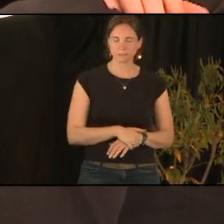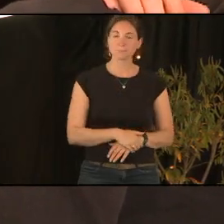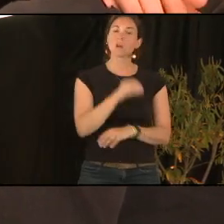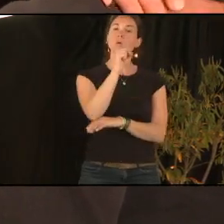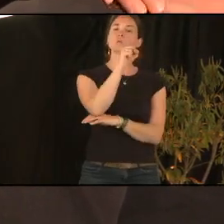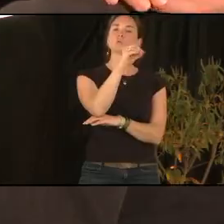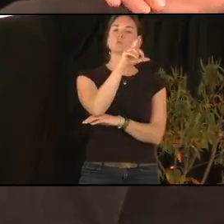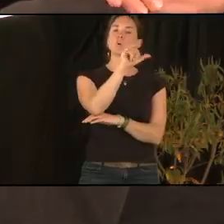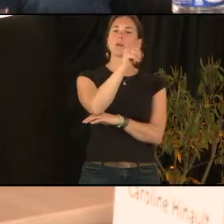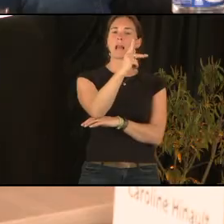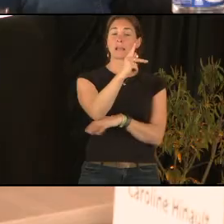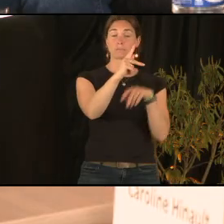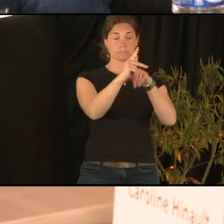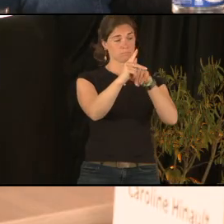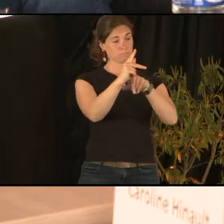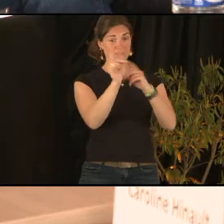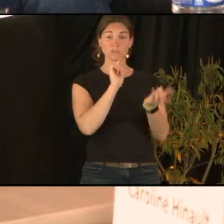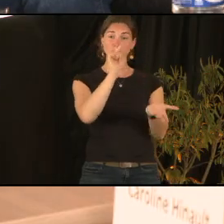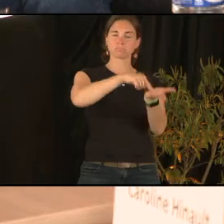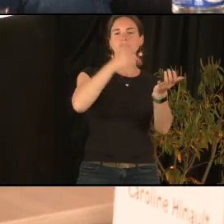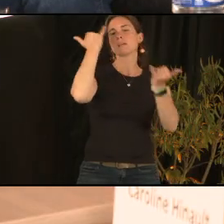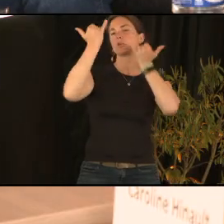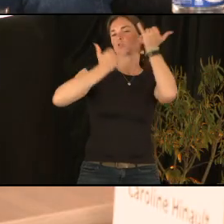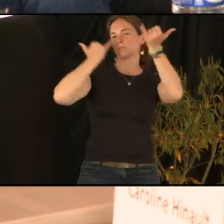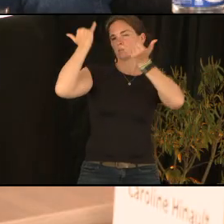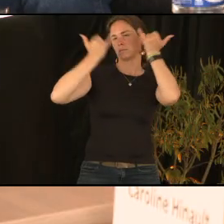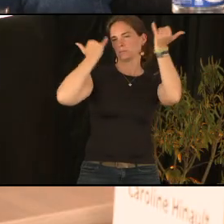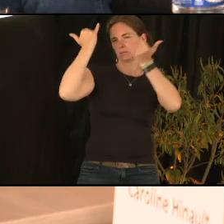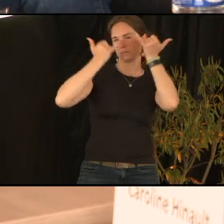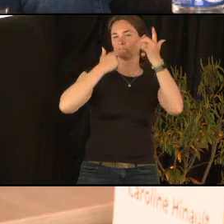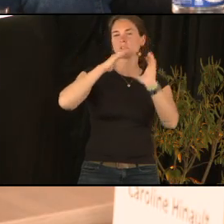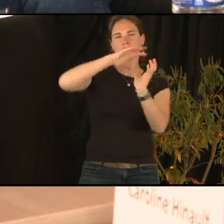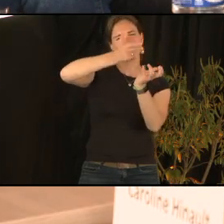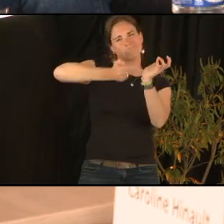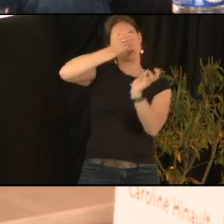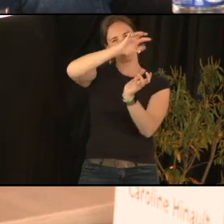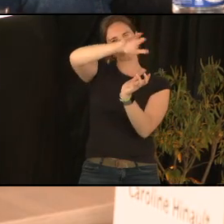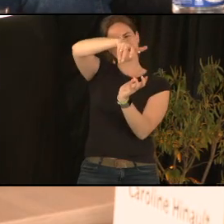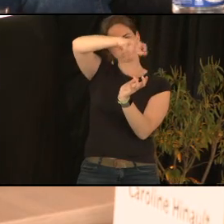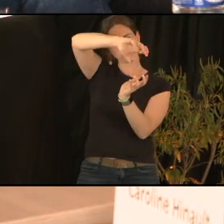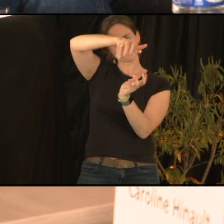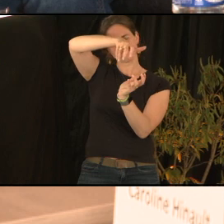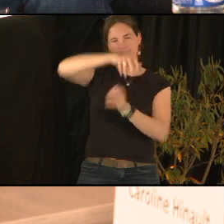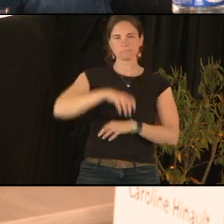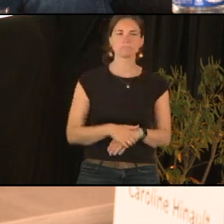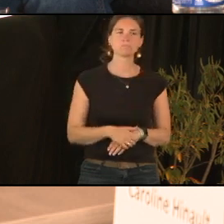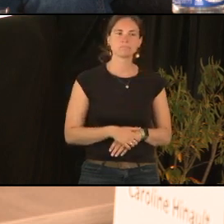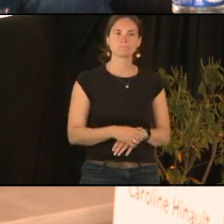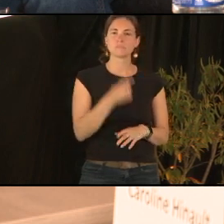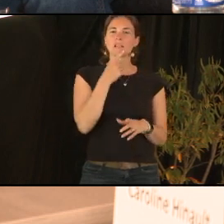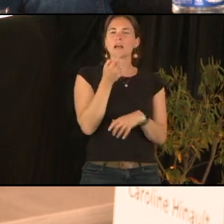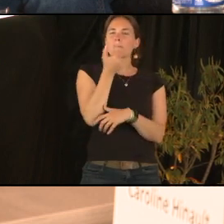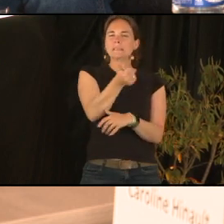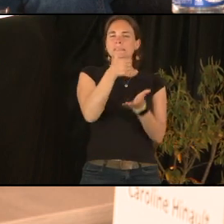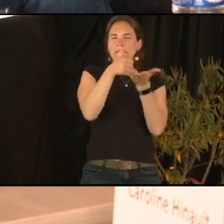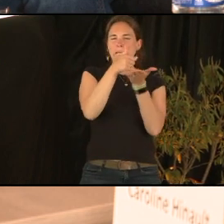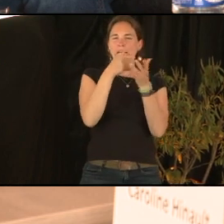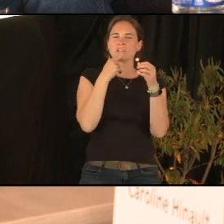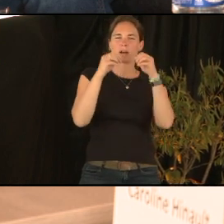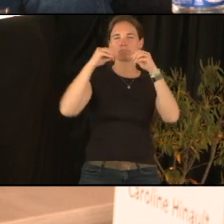Solac, c'est un lieu imaginaire, je l'ai dit, au nord du cercle polaire. C'est une presqu'île.